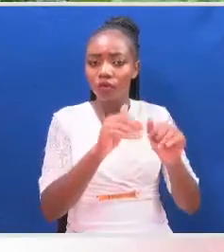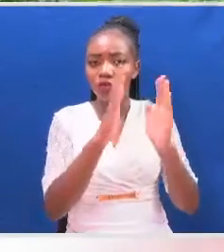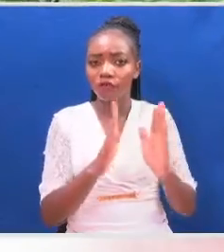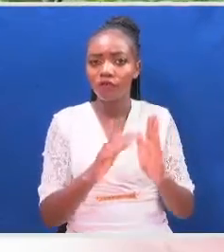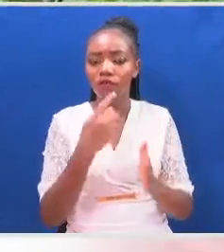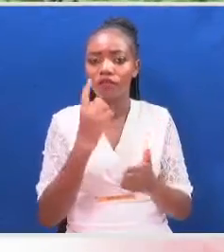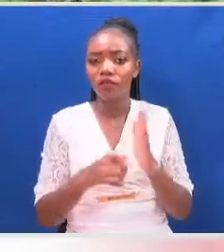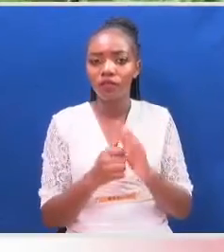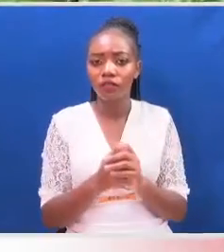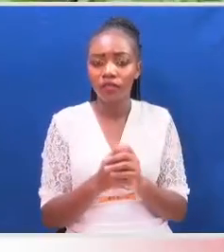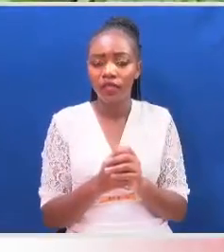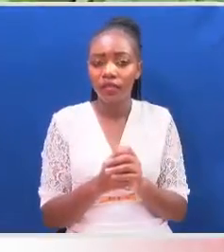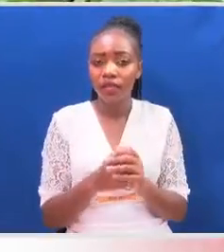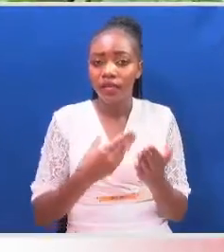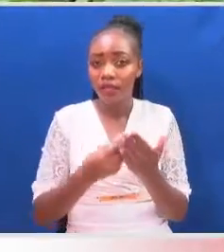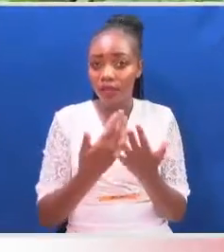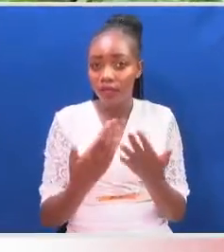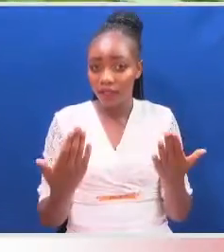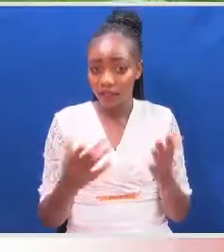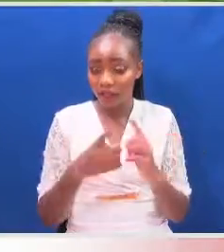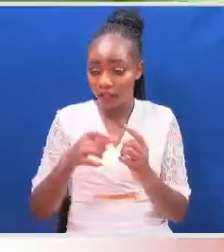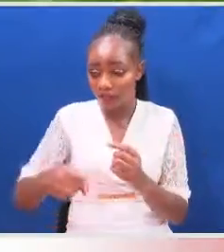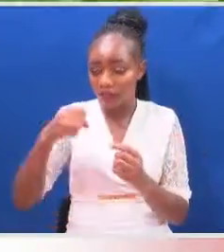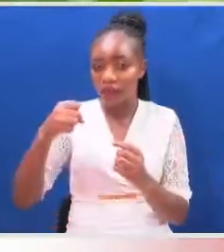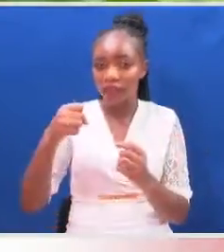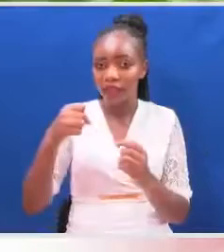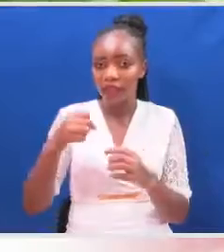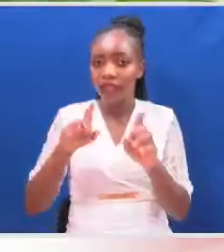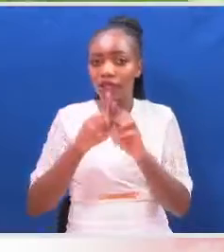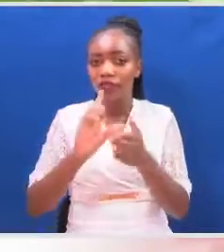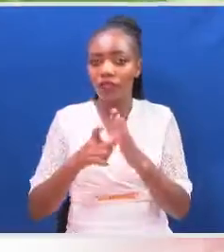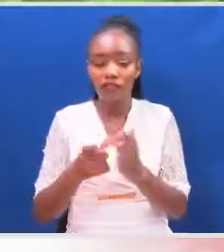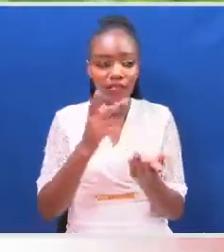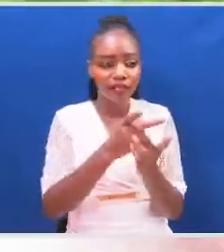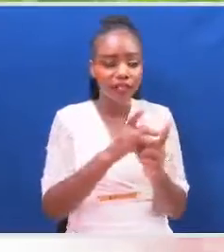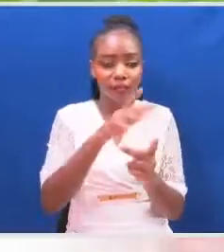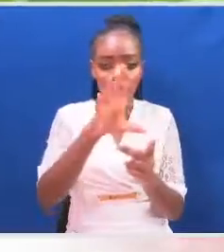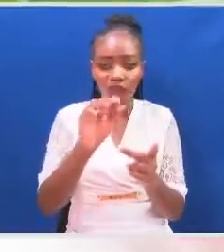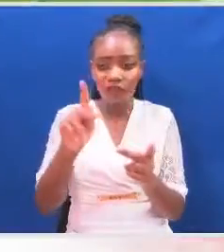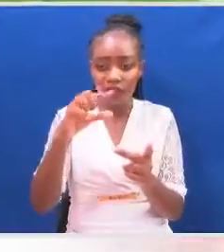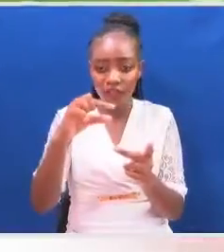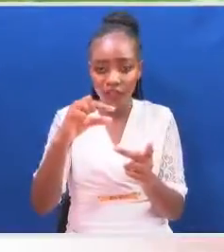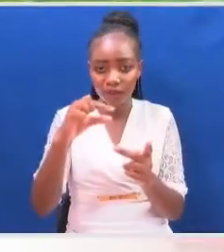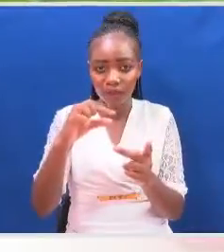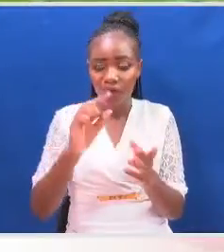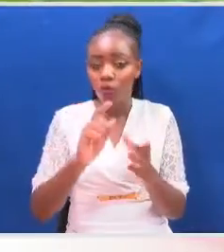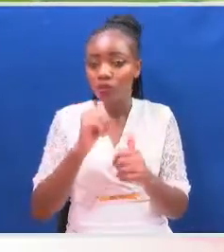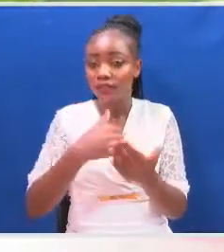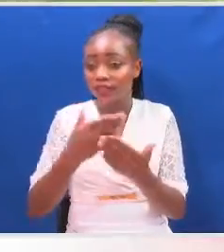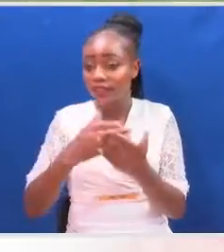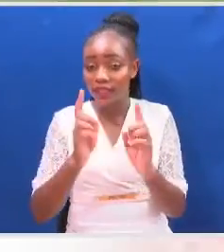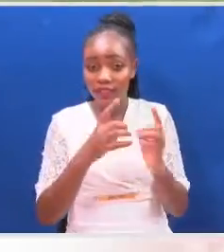the brokers buy the commodity in extended bags only to repackage them into 50 kg bags for sale in other markets.